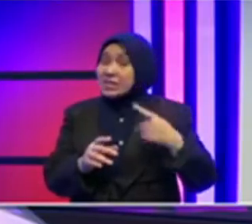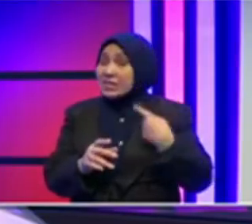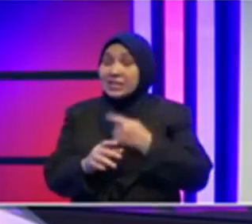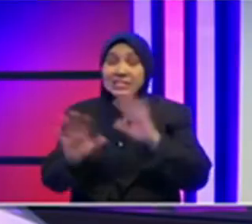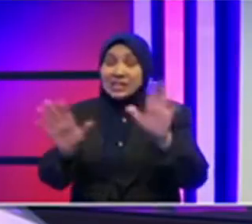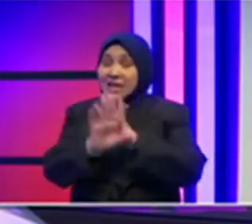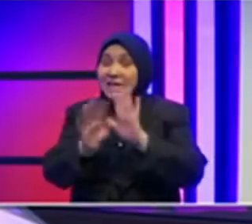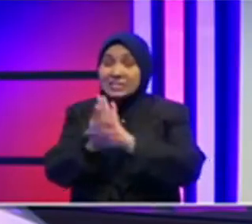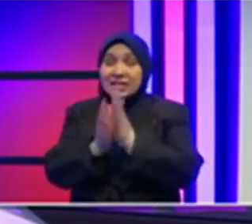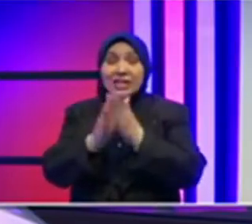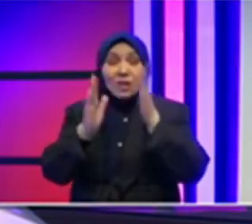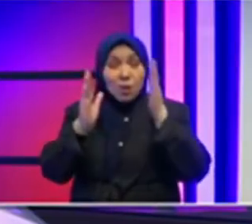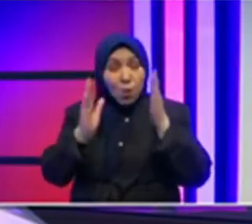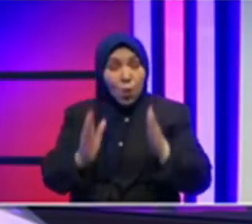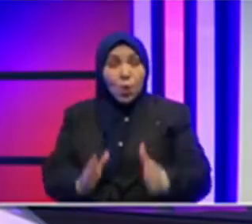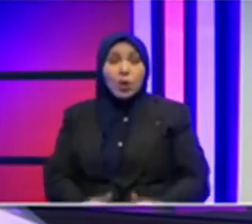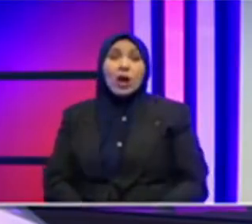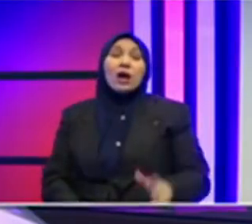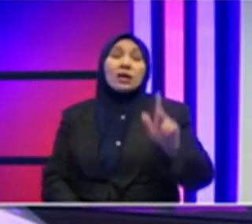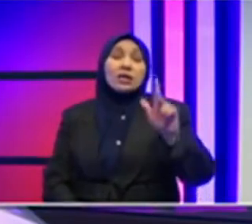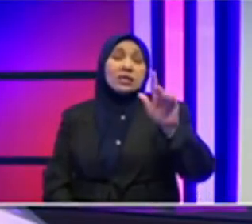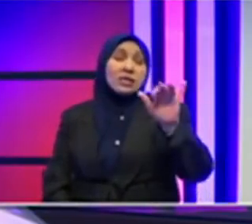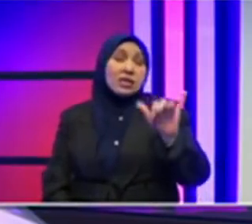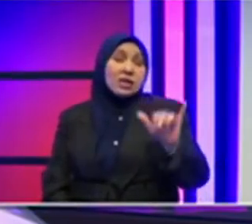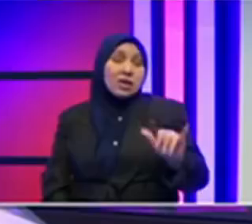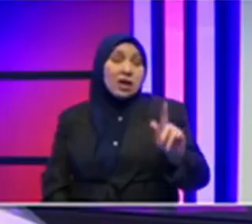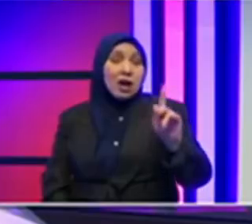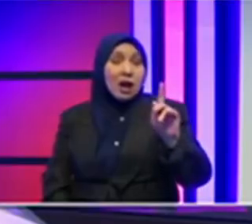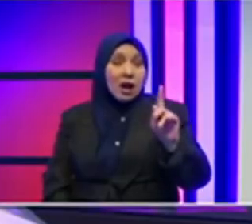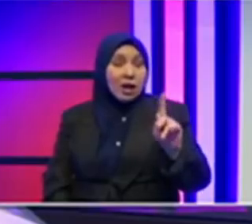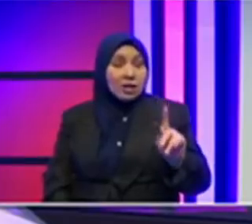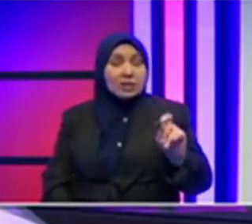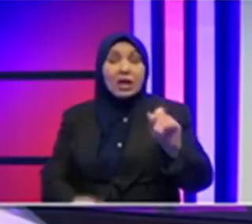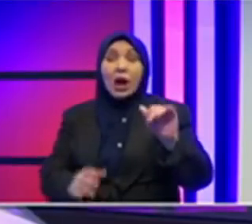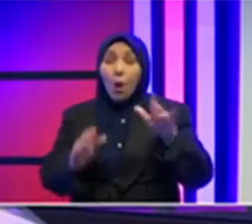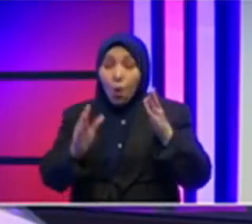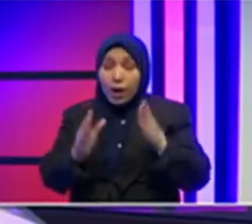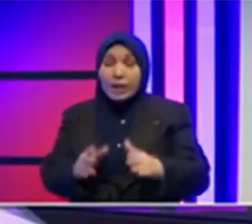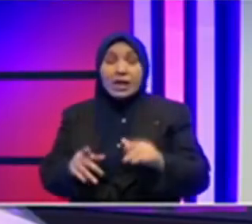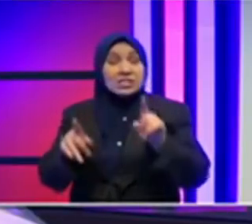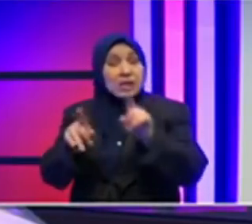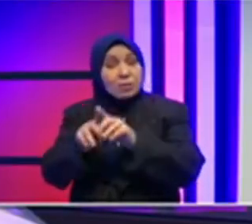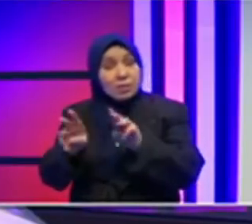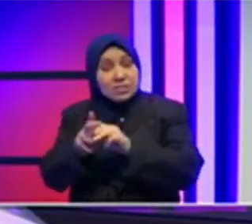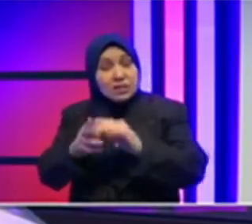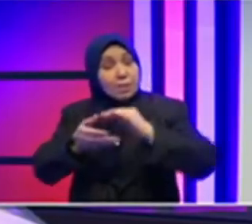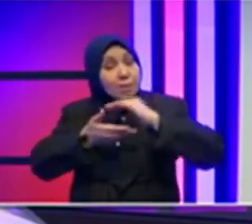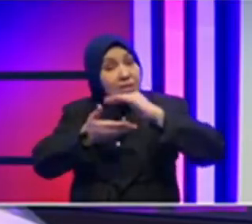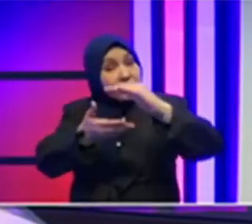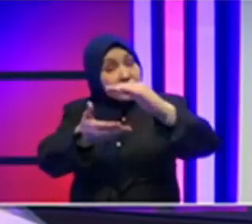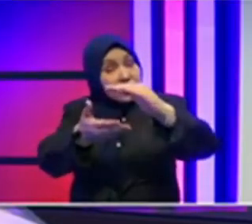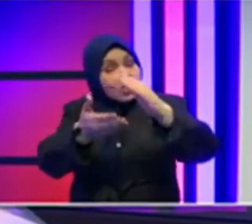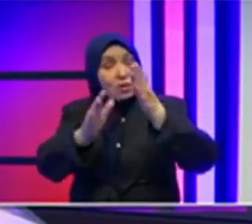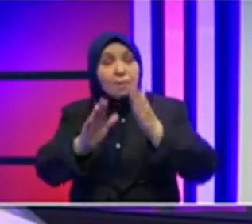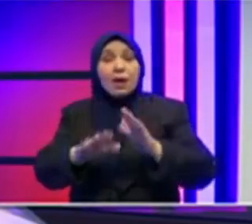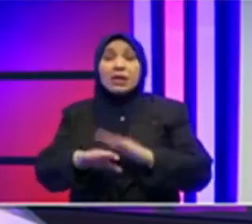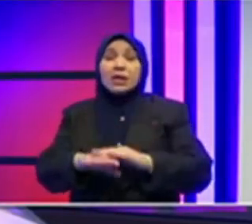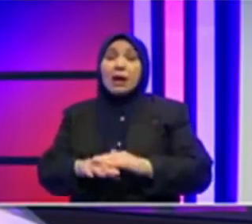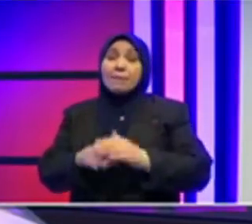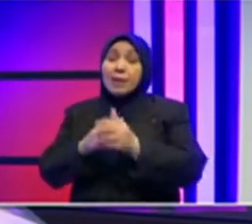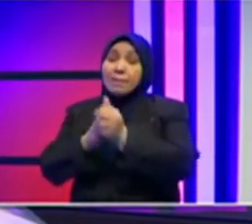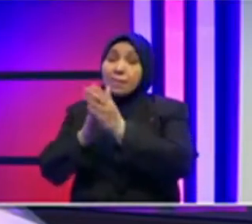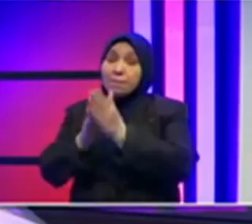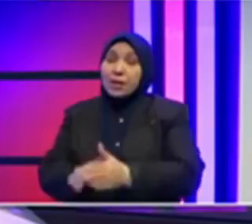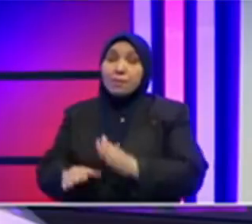orang yang thaniya atfihi yudilla an sabilillah. message kepada pemimpin, kepada